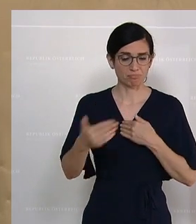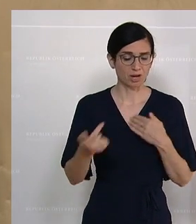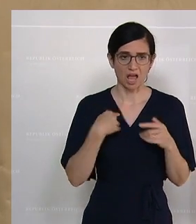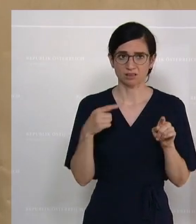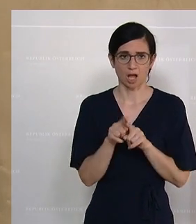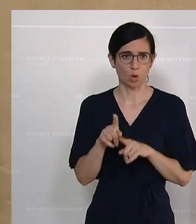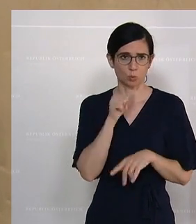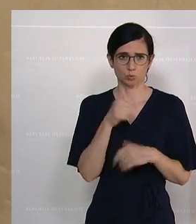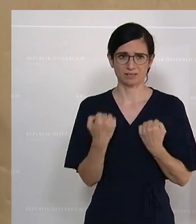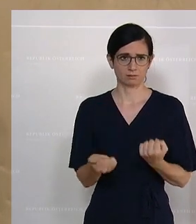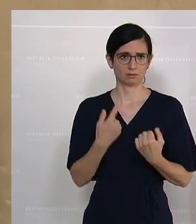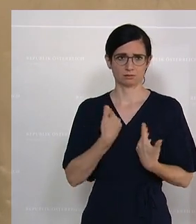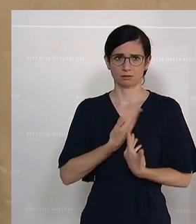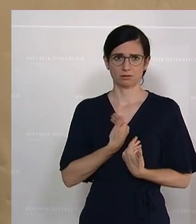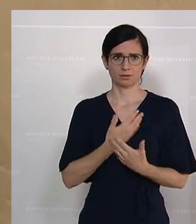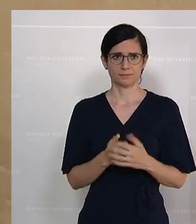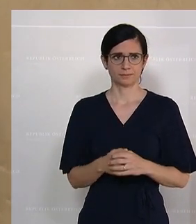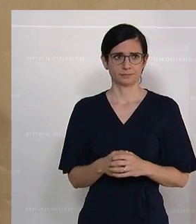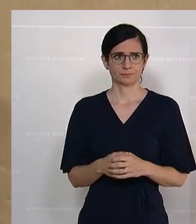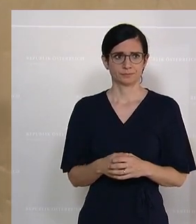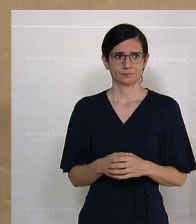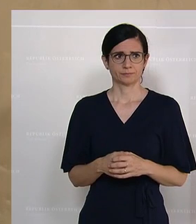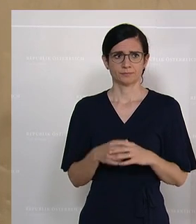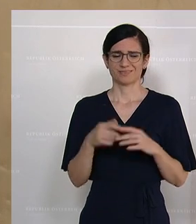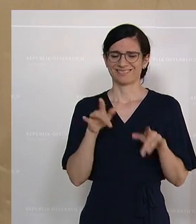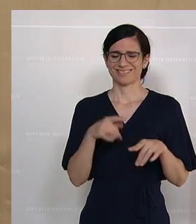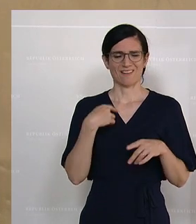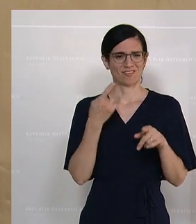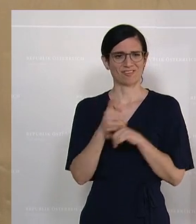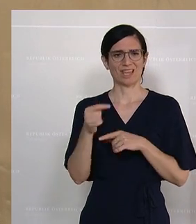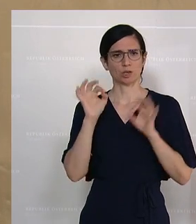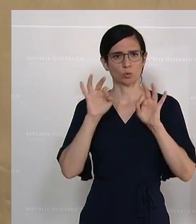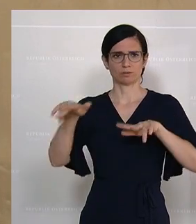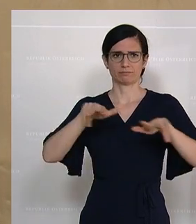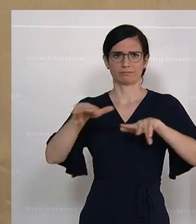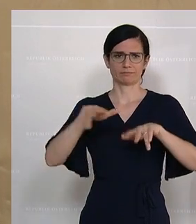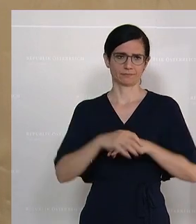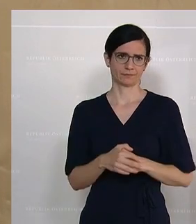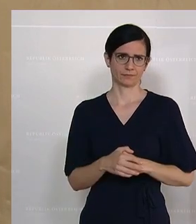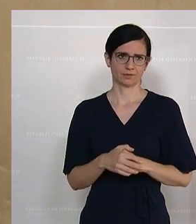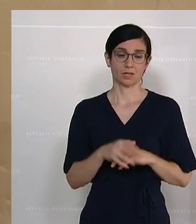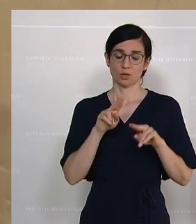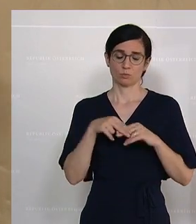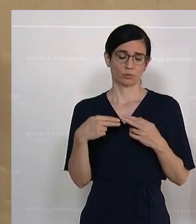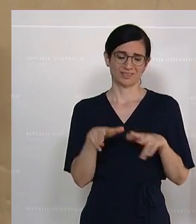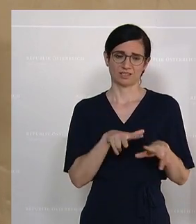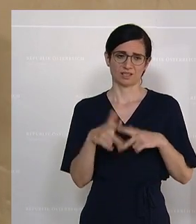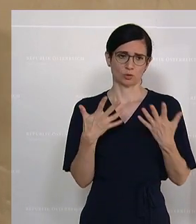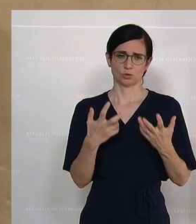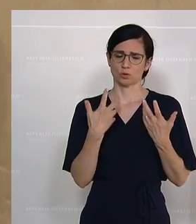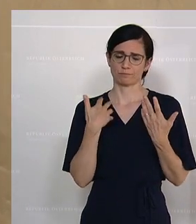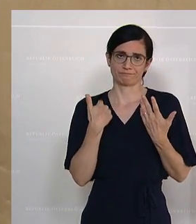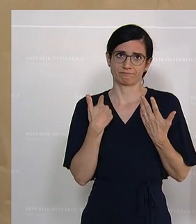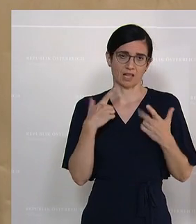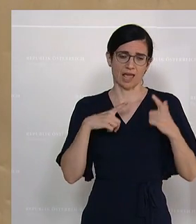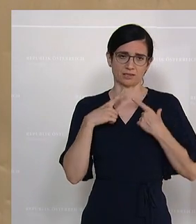und an dem leadership und das ist das hauptproblem dieser bundesregierung und dann kommt die svp